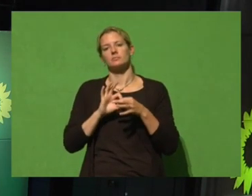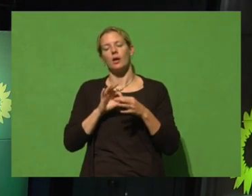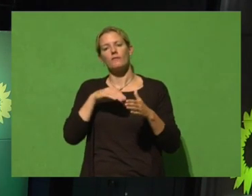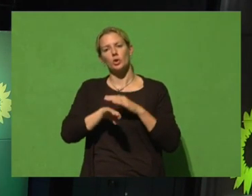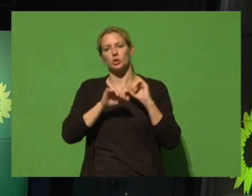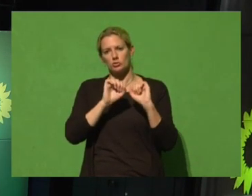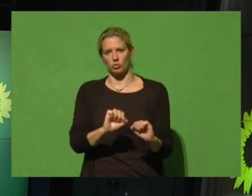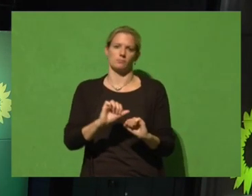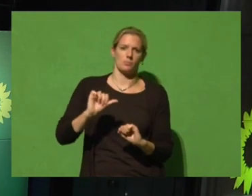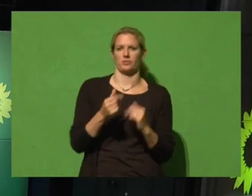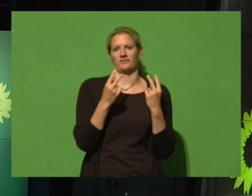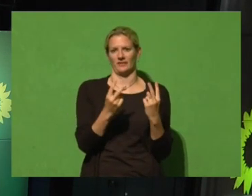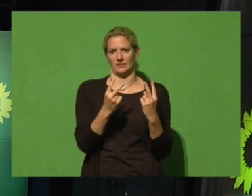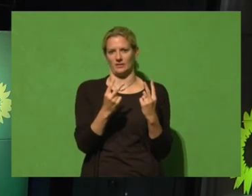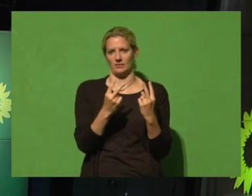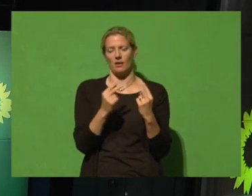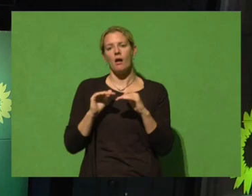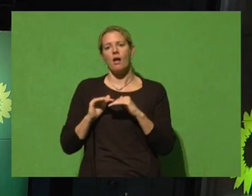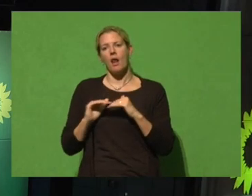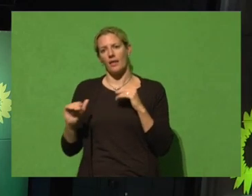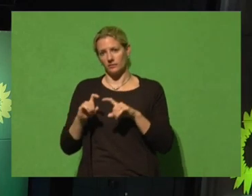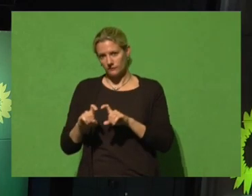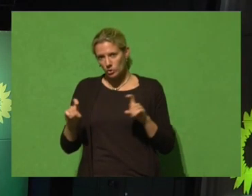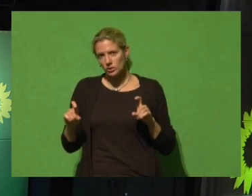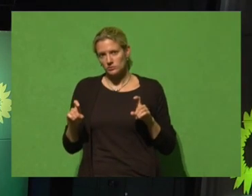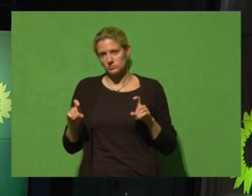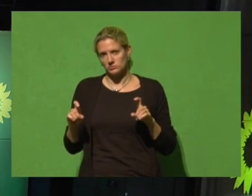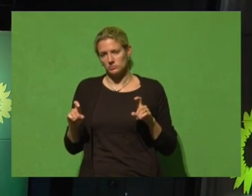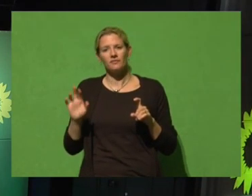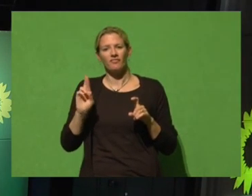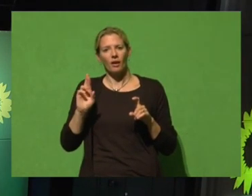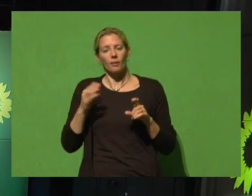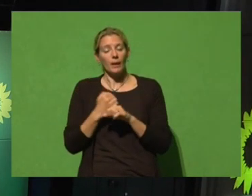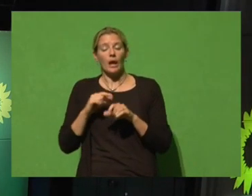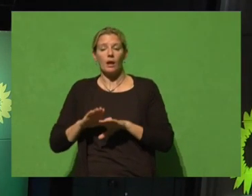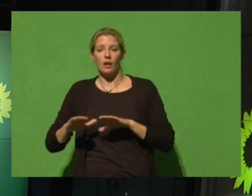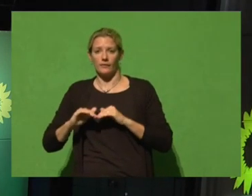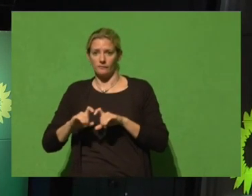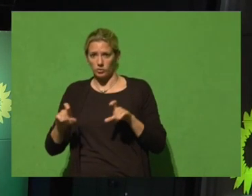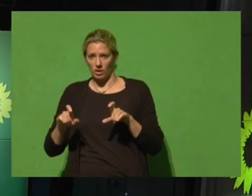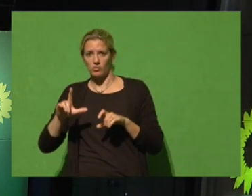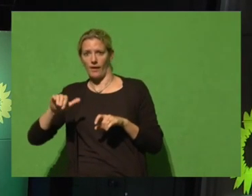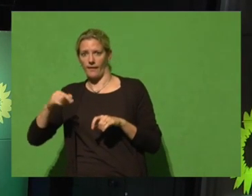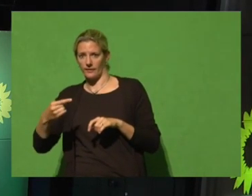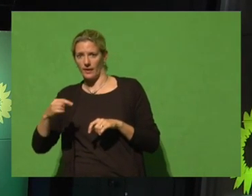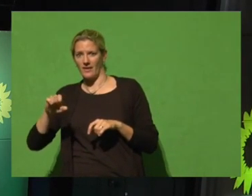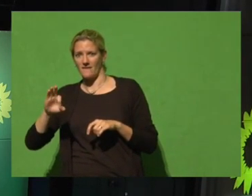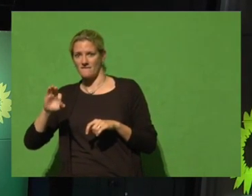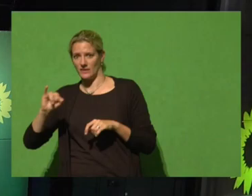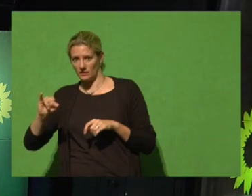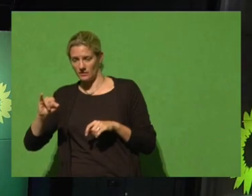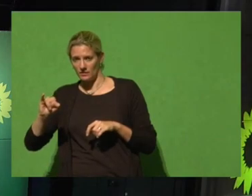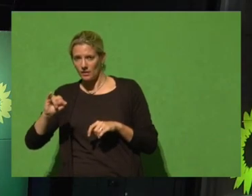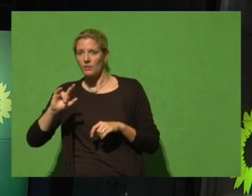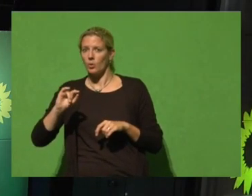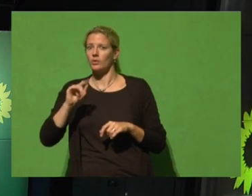vor Landesvorstand und vom Landesvorstand und der LAG EFI und Einbringung wäre jetzt hier von Gönüllek Lentsch aus dem KV